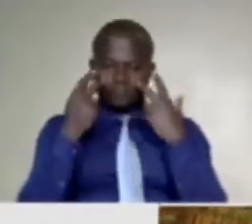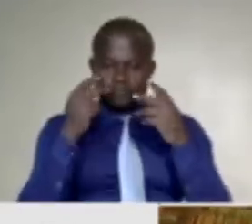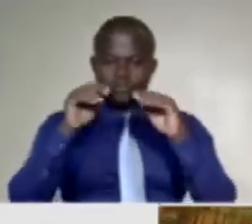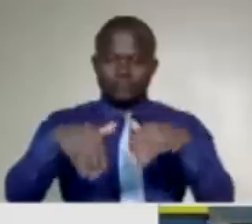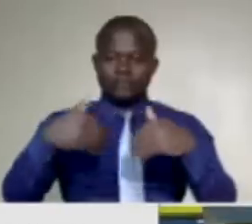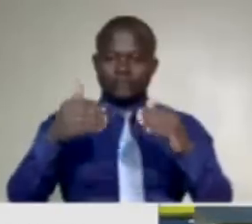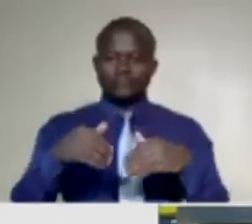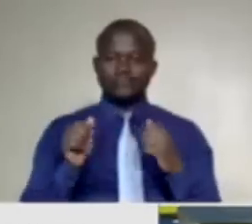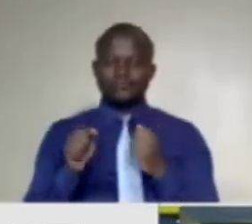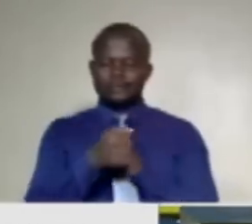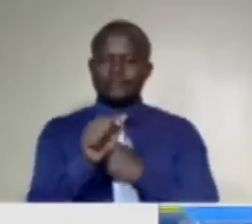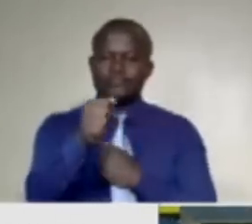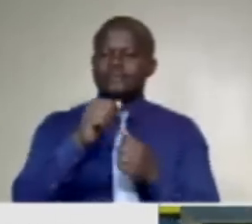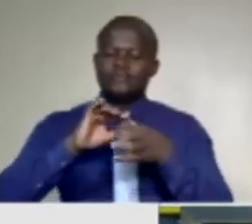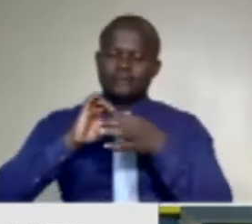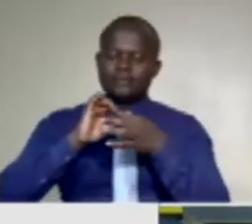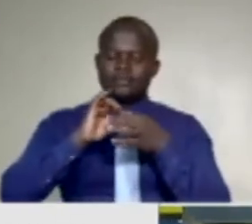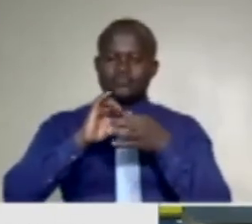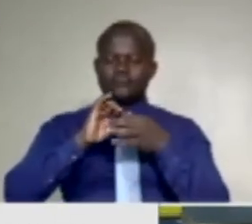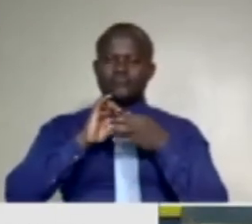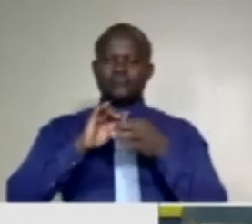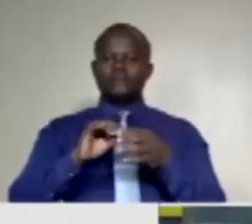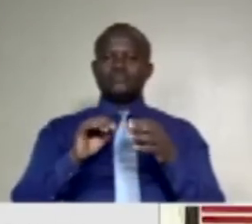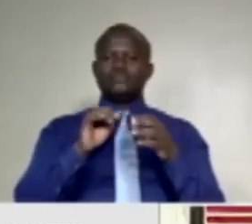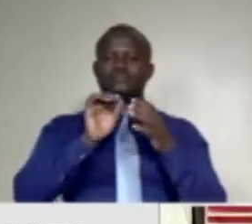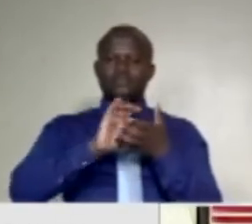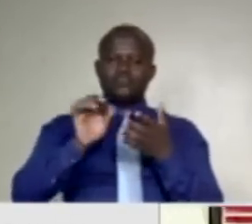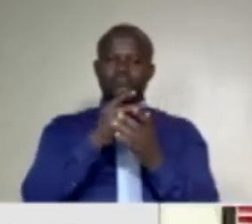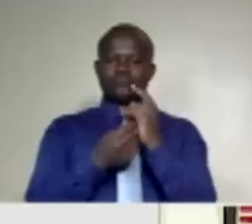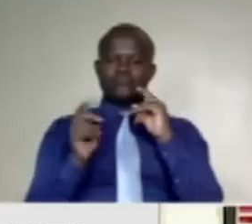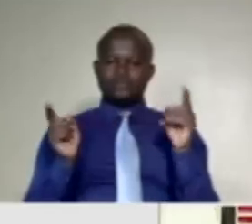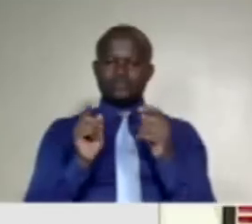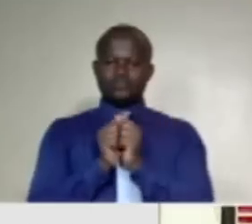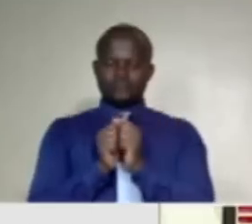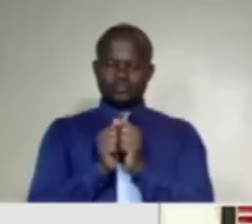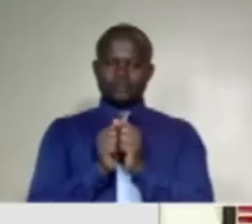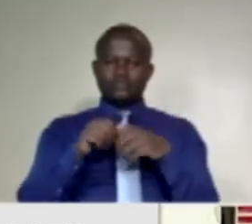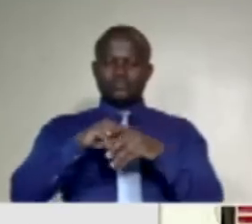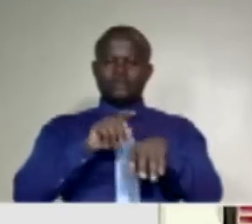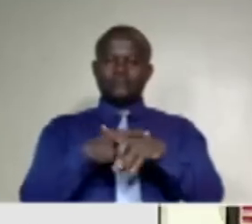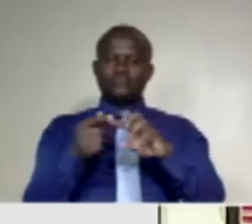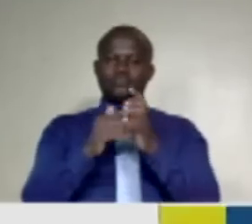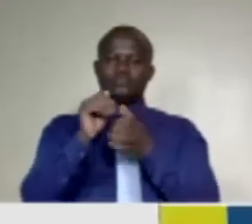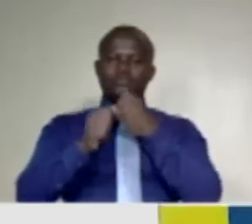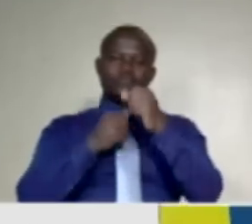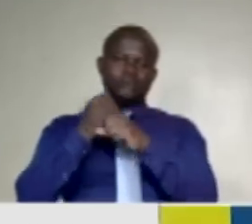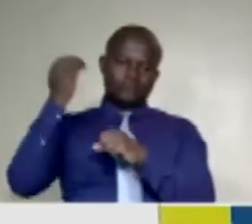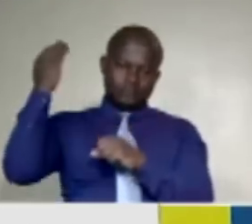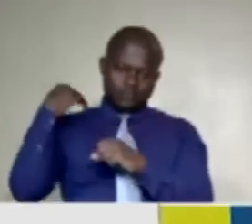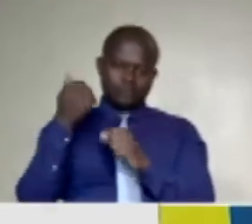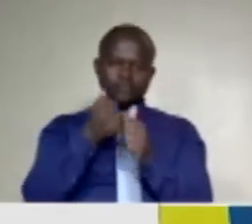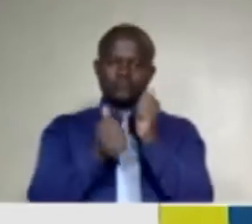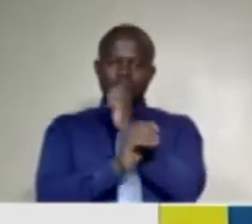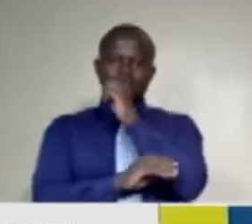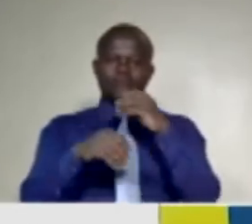n'ubuhinzi, ubukerarugendo no gufatanya mu bya diplomasi nayo yasinywe n'impande zombi. Ni mu gihe ariko mu myaka ishize buri gihugu cyahaye